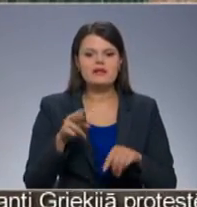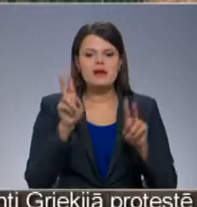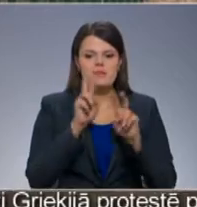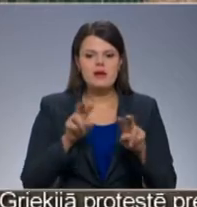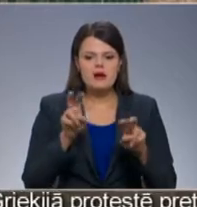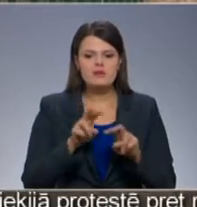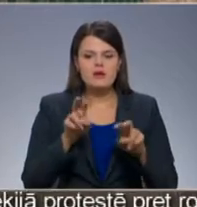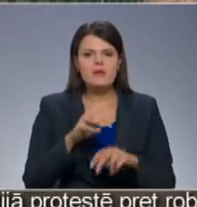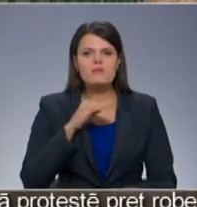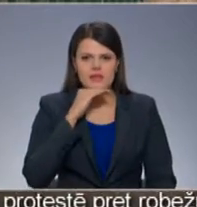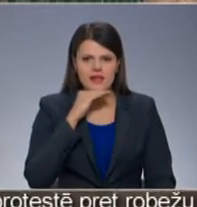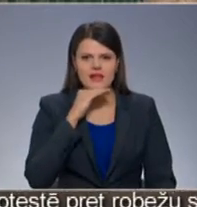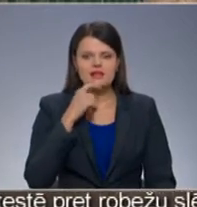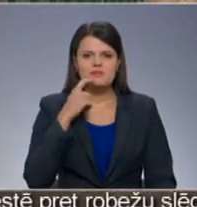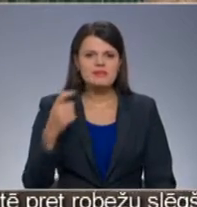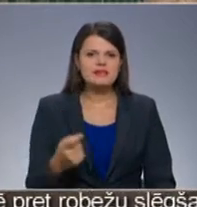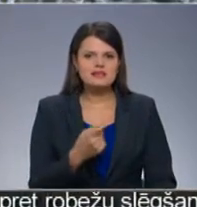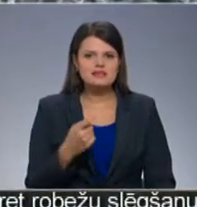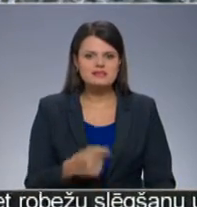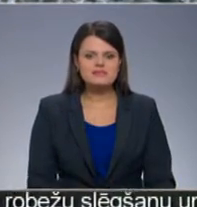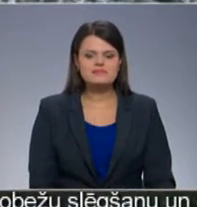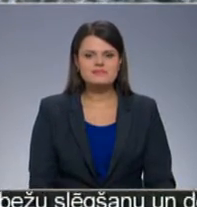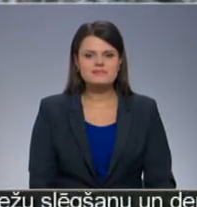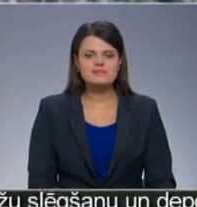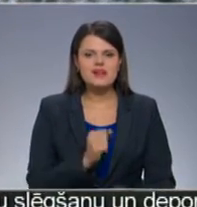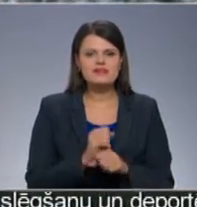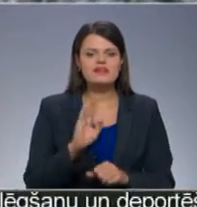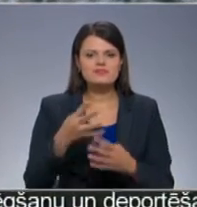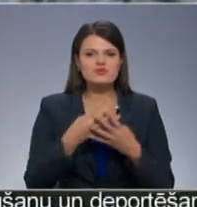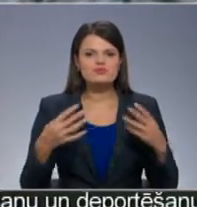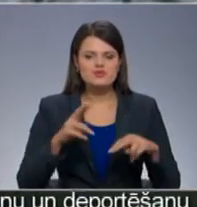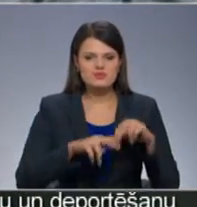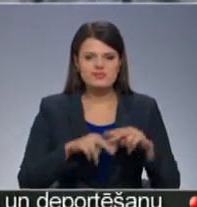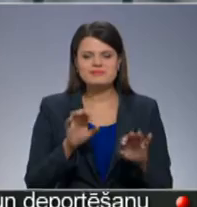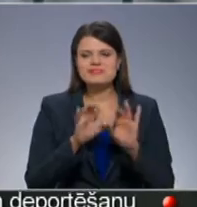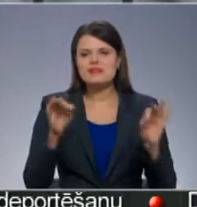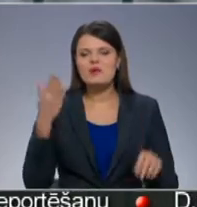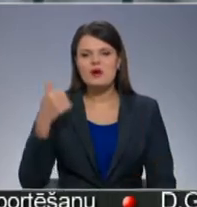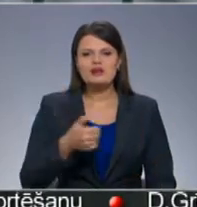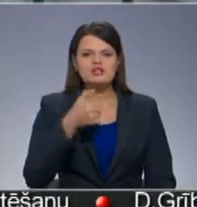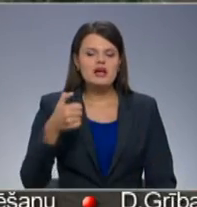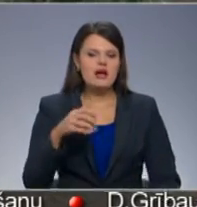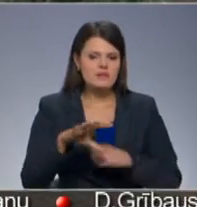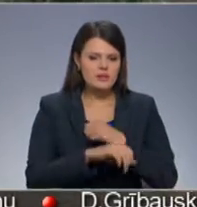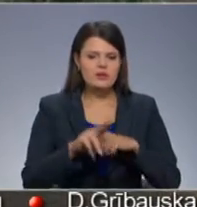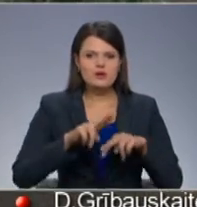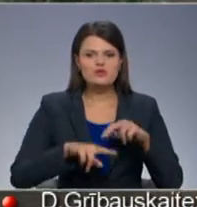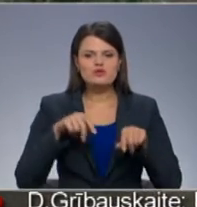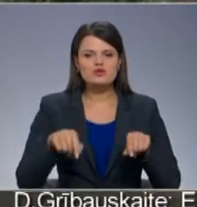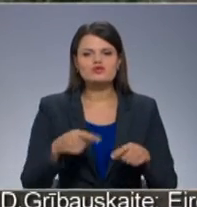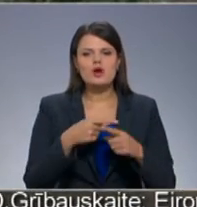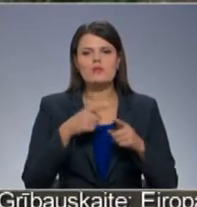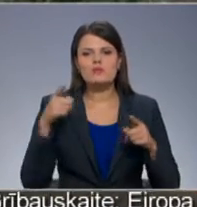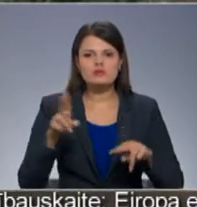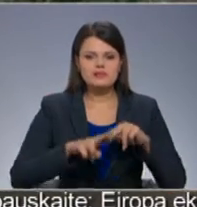pārbaudām pietiekoši izturīgs. Darbs pie žoga izbūves sācies jau pagājušā gada nogalē. Žogs šajā posmā